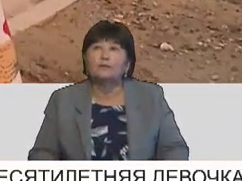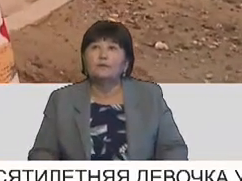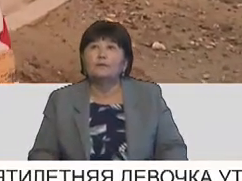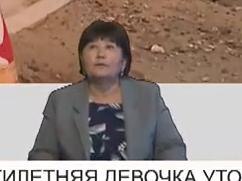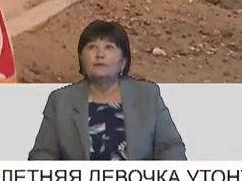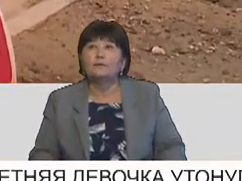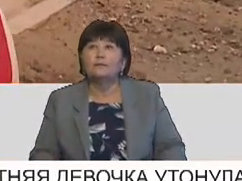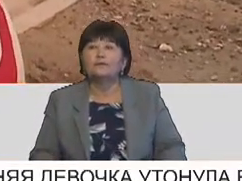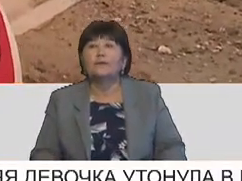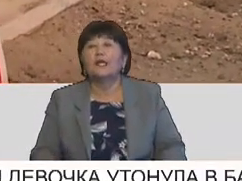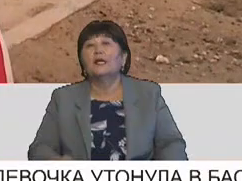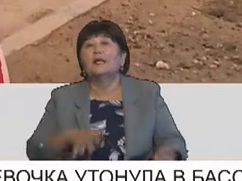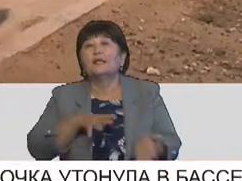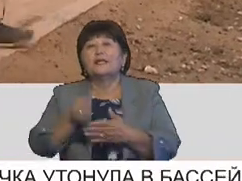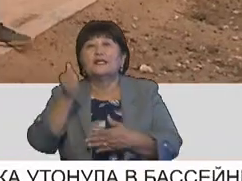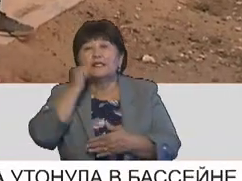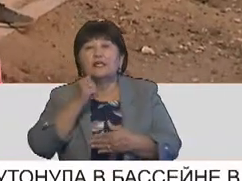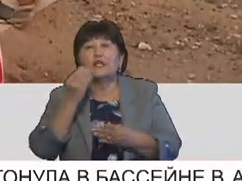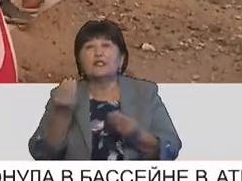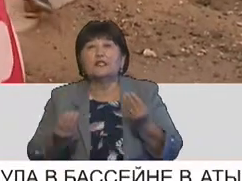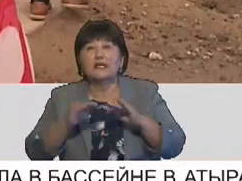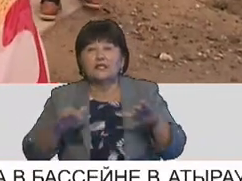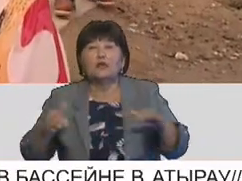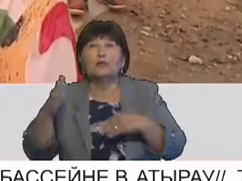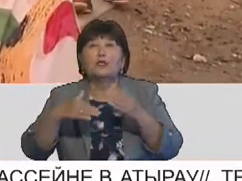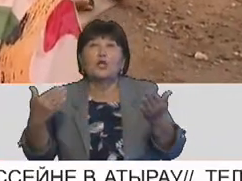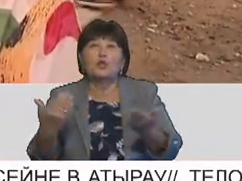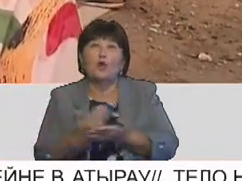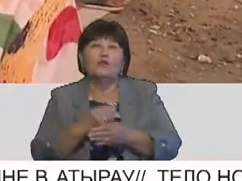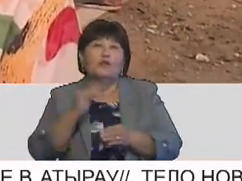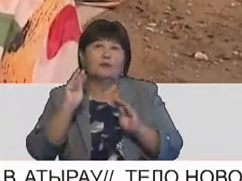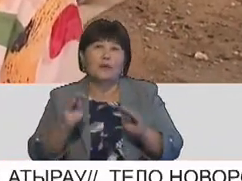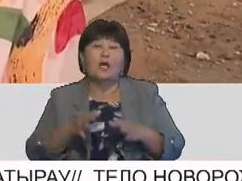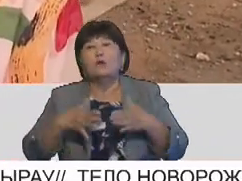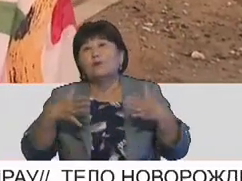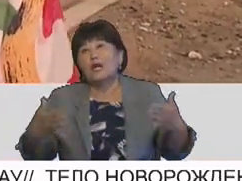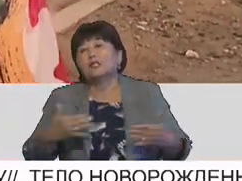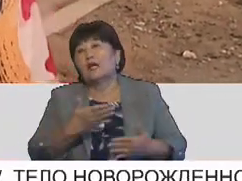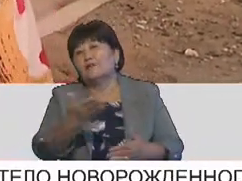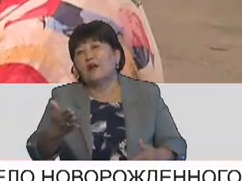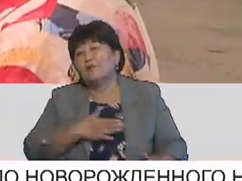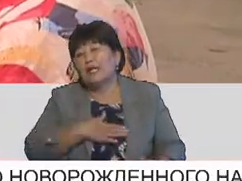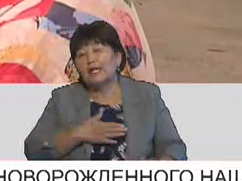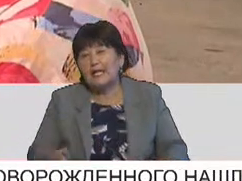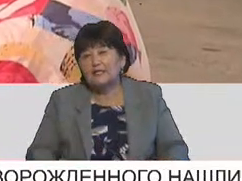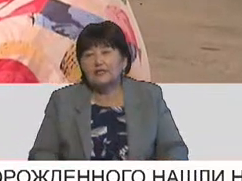тенге сне старую детскую площадку построили Вместо неё новую большая вам